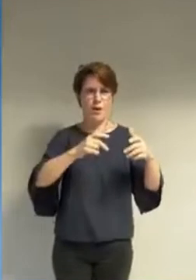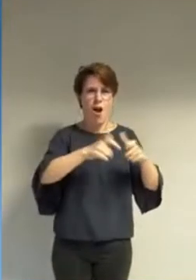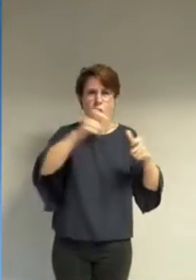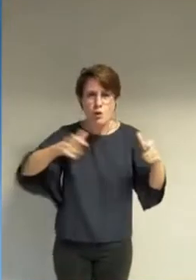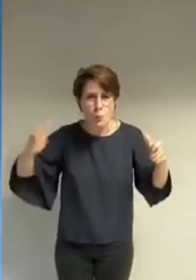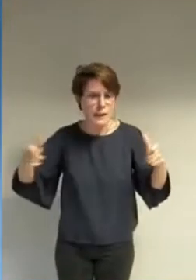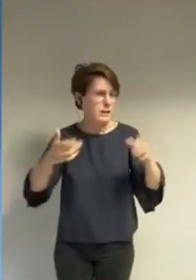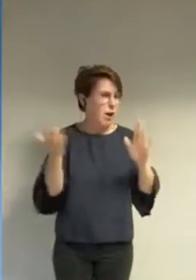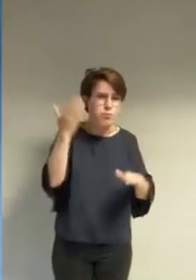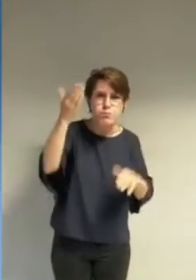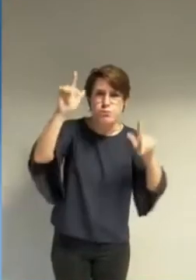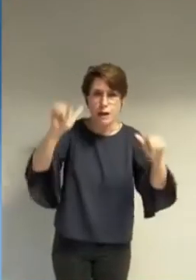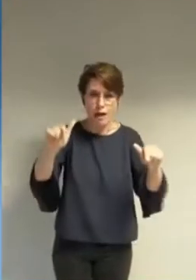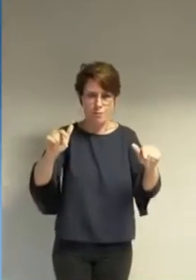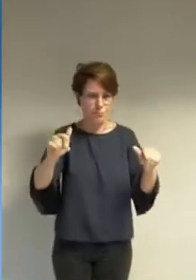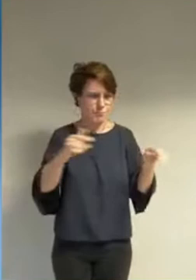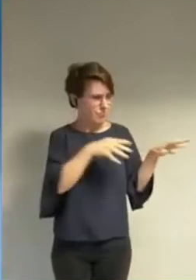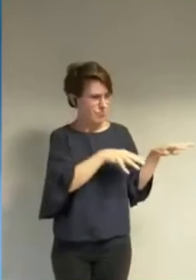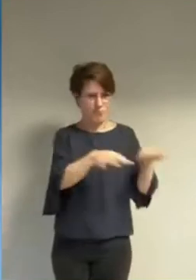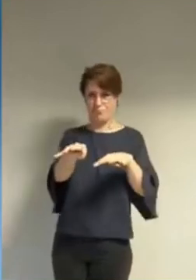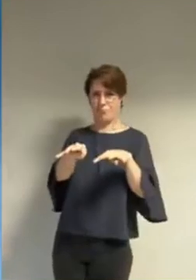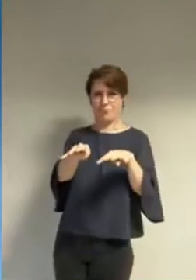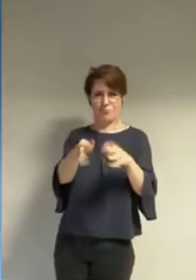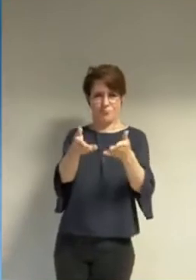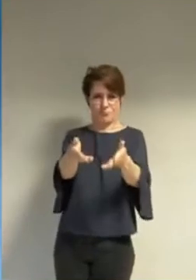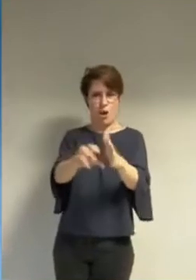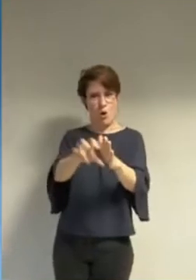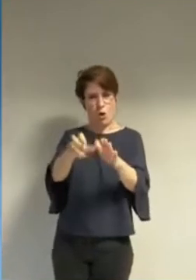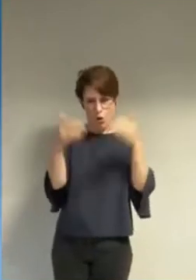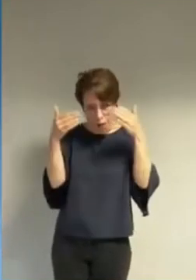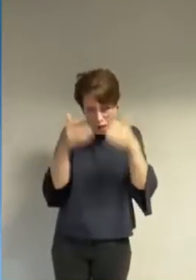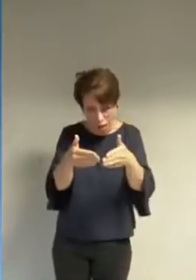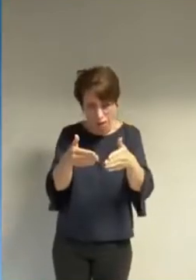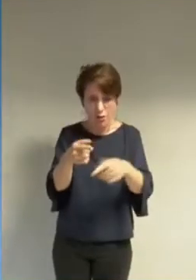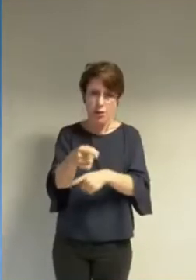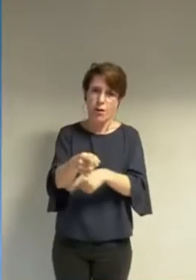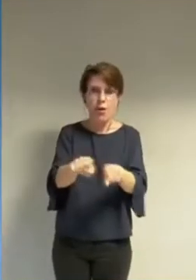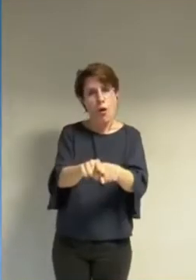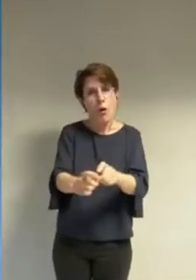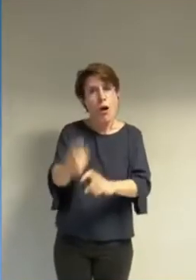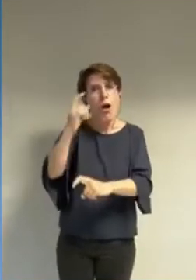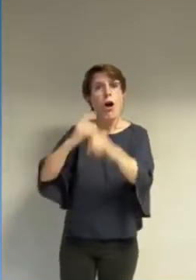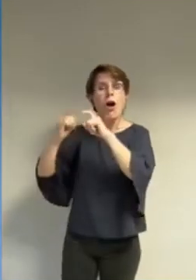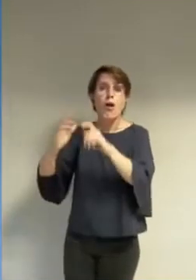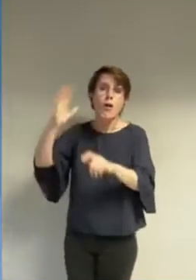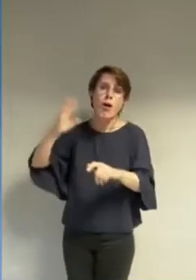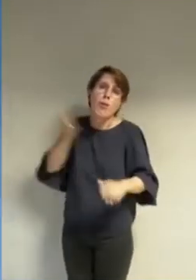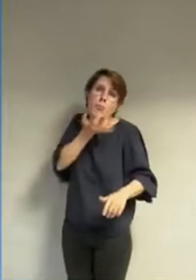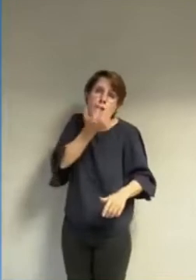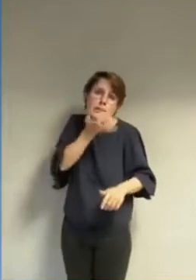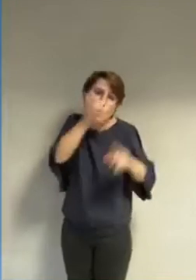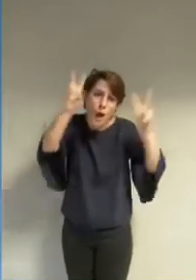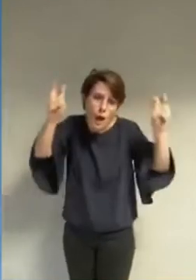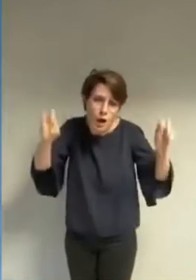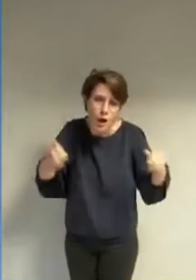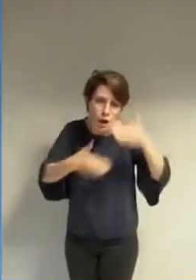d'entreprise devient l'épicentre du retour à l'âge de pierre avec l'autorisation du burkini.